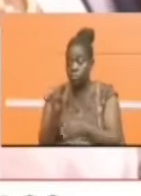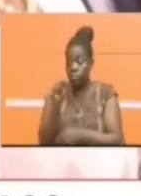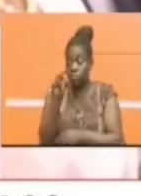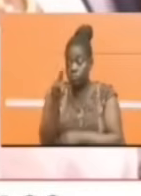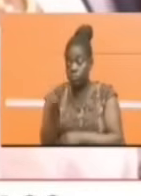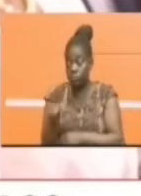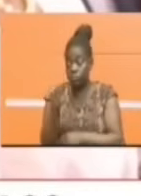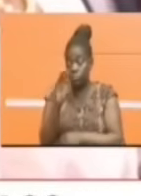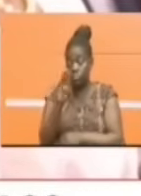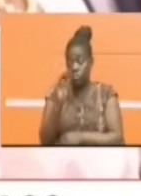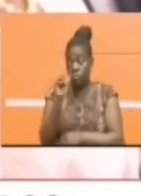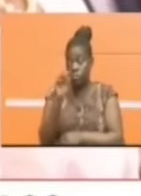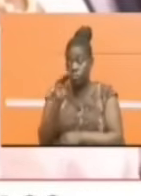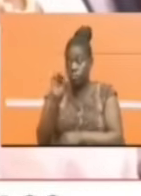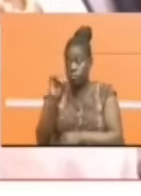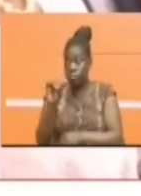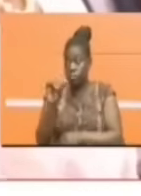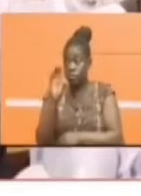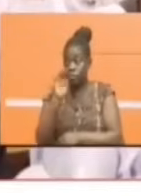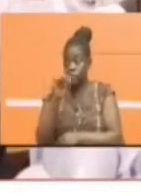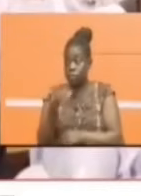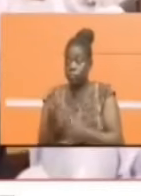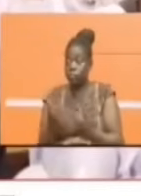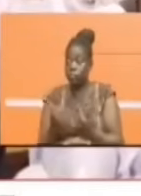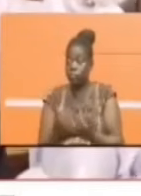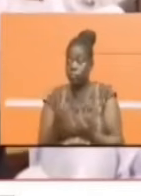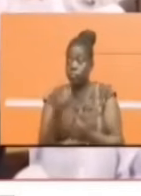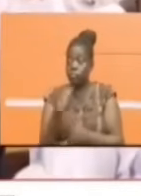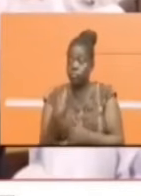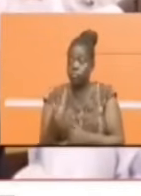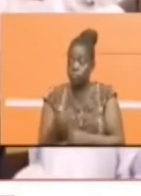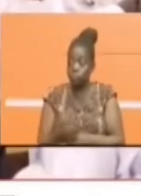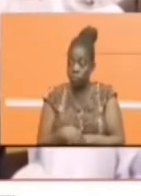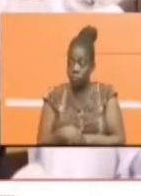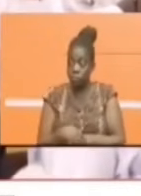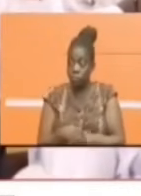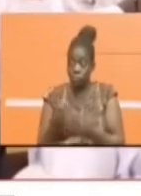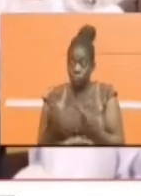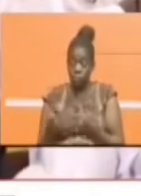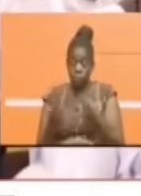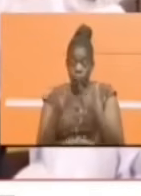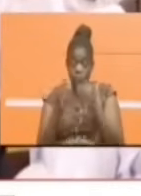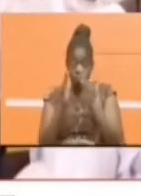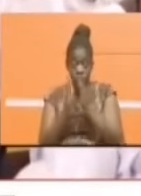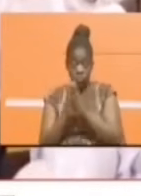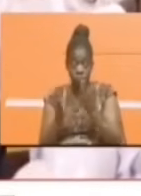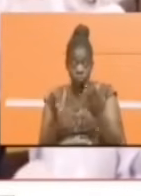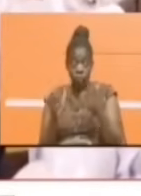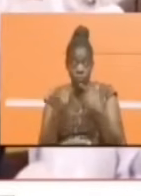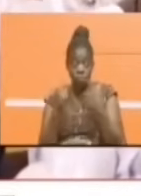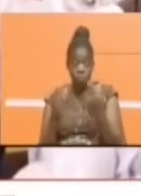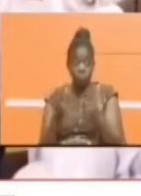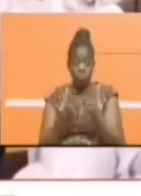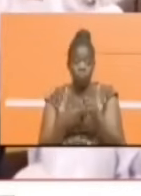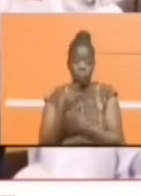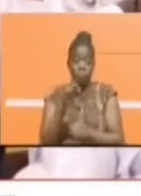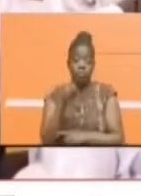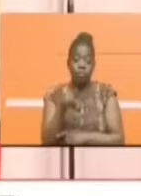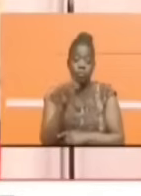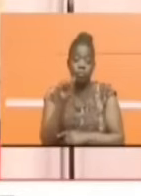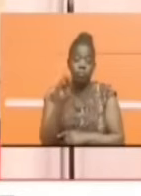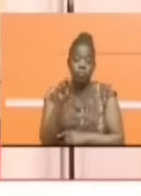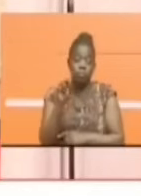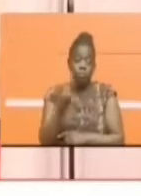Robert Kyagulanyi Ssentamu ne mukyala we Babi Kyagulanyi n'abalala. Ekitambiro kya misa kikulembeddwamu Ssaabasumba w'essaza ekkulu lya Kampala Paulo